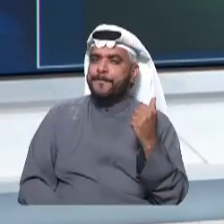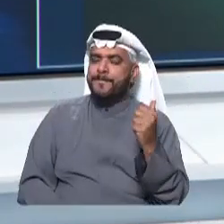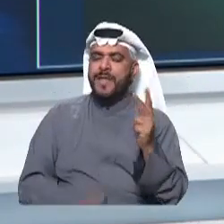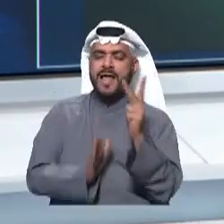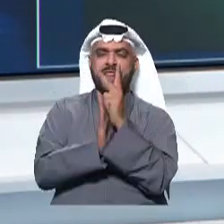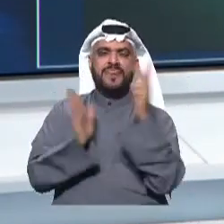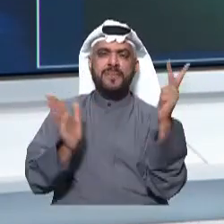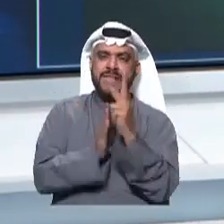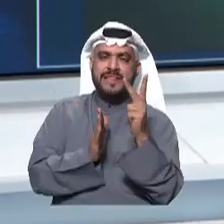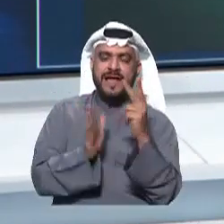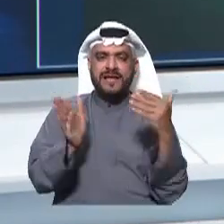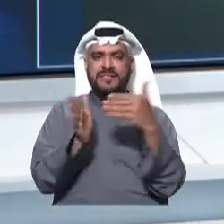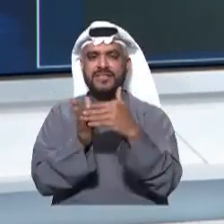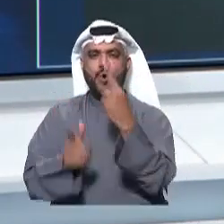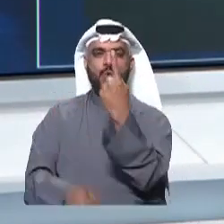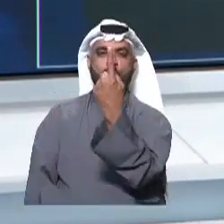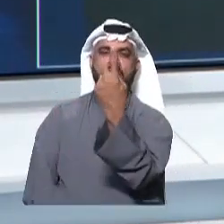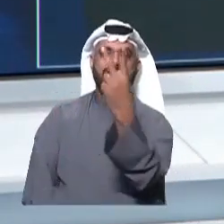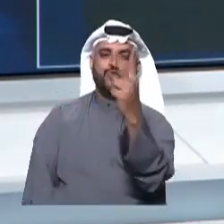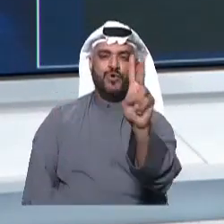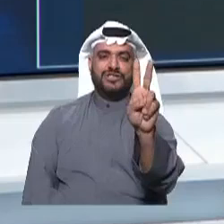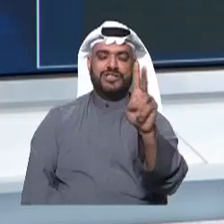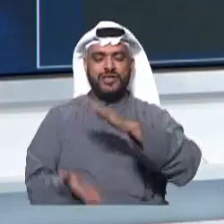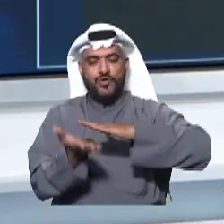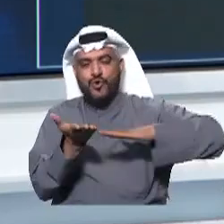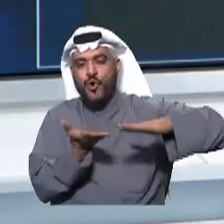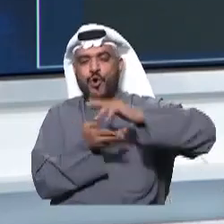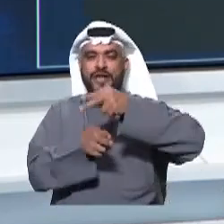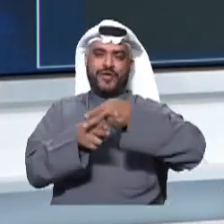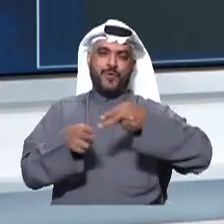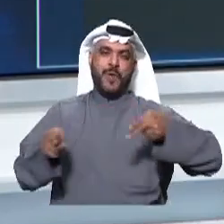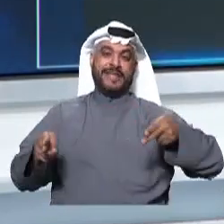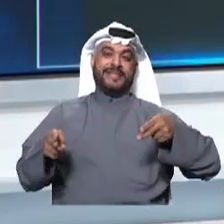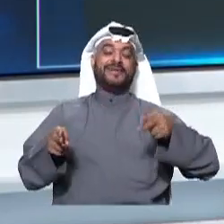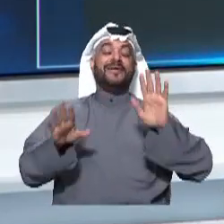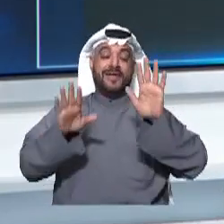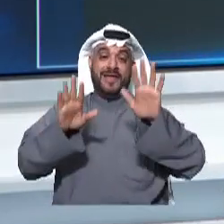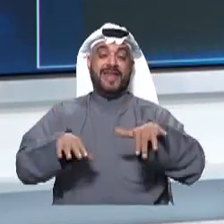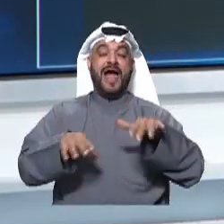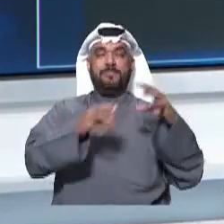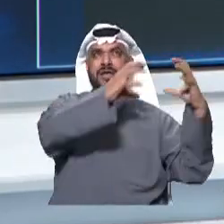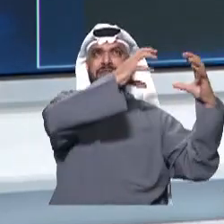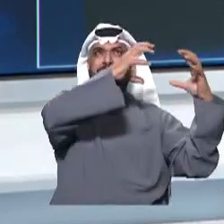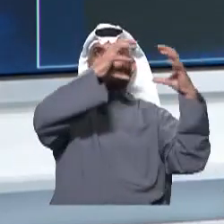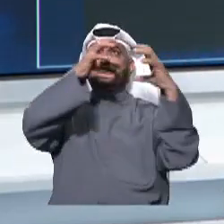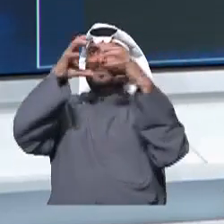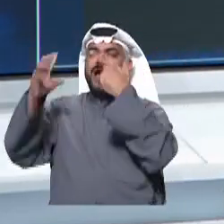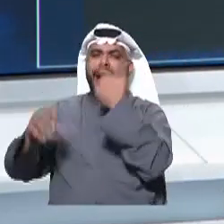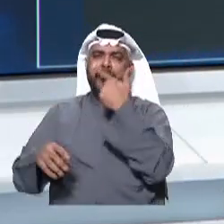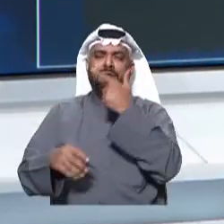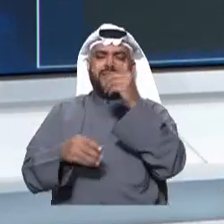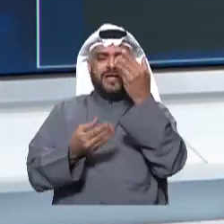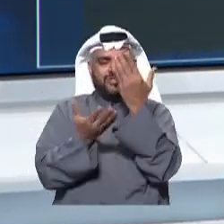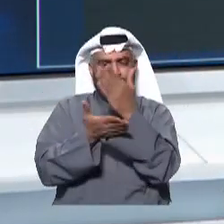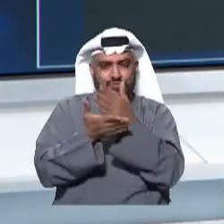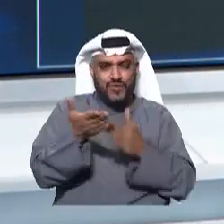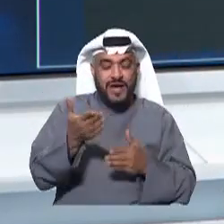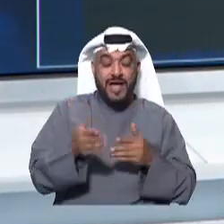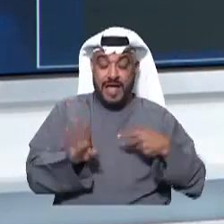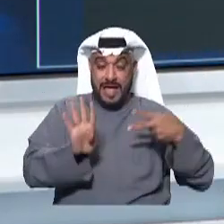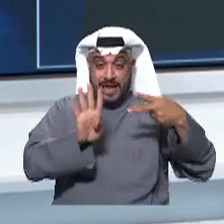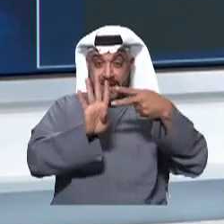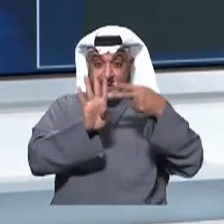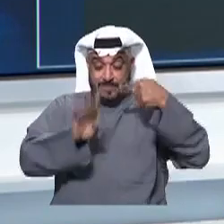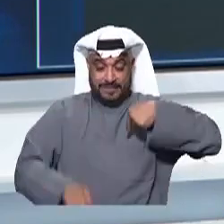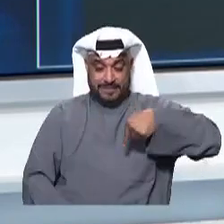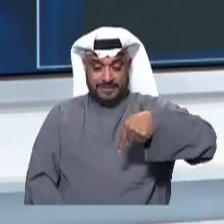18 إلى 21 درجة مئوية على معظم مناطق البلاد، وعبور لبعض السحب المتفرقة أيضا متوقع خلال ال 24 ساعة